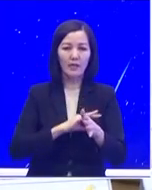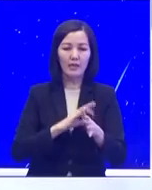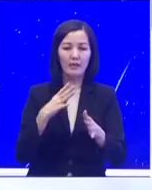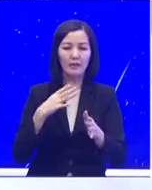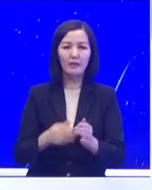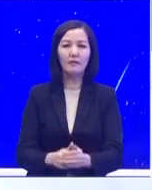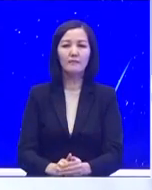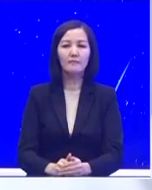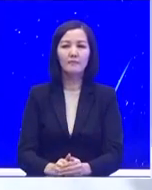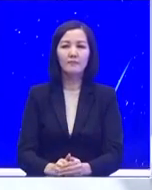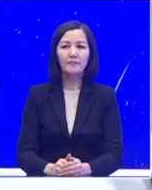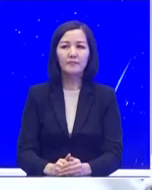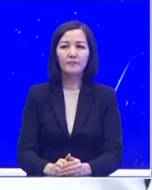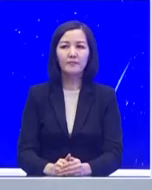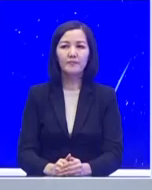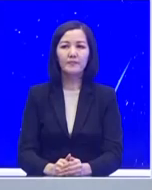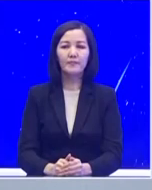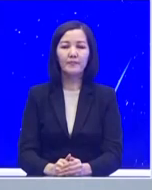қызығын көре бастаған.